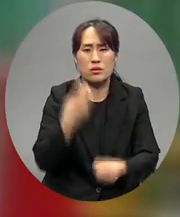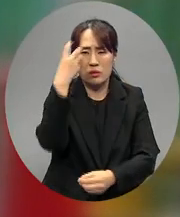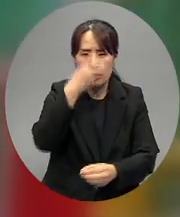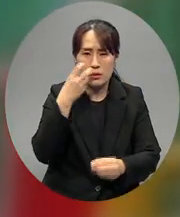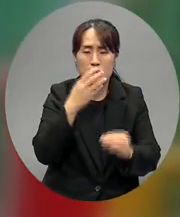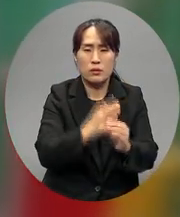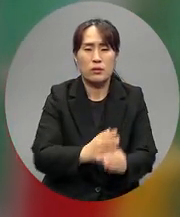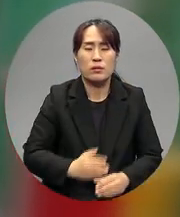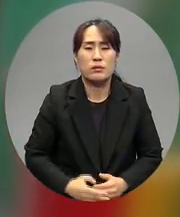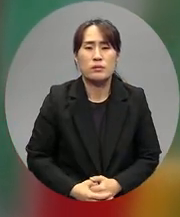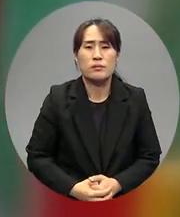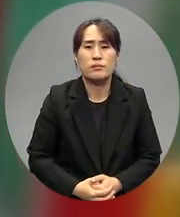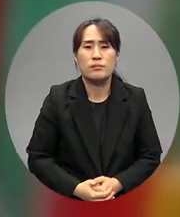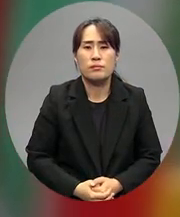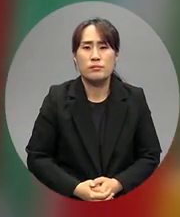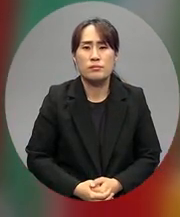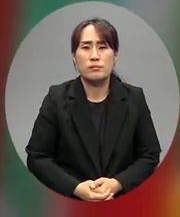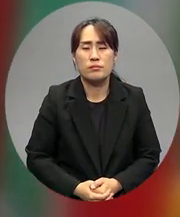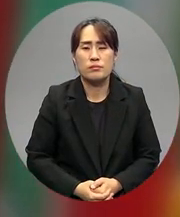조사하고 있습니다.